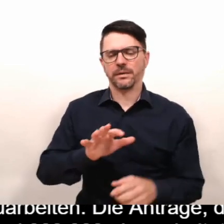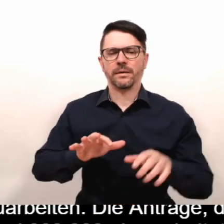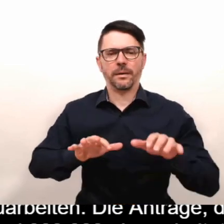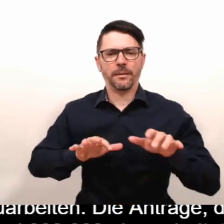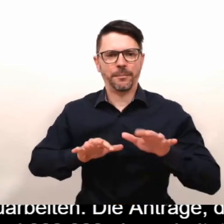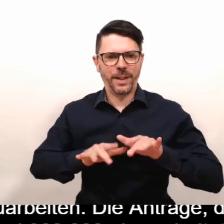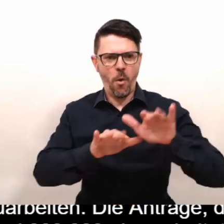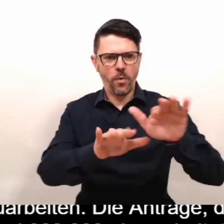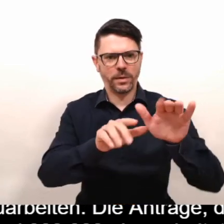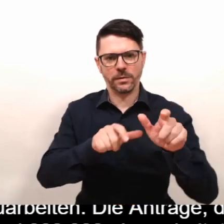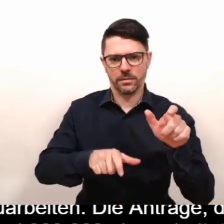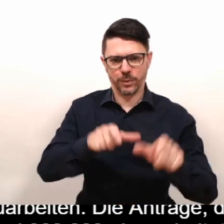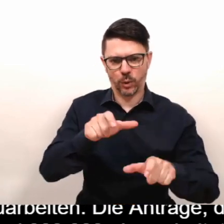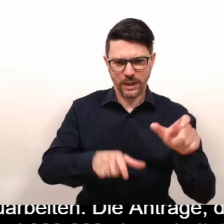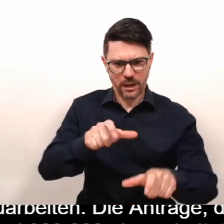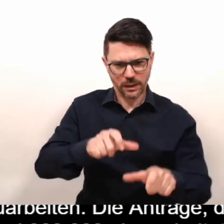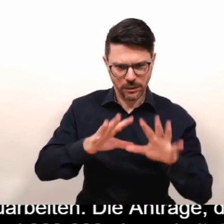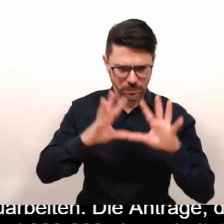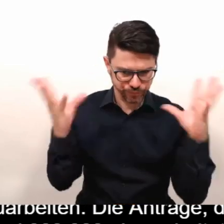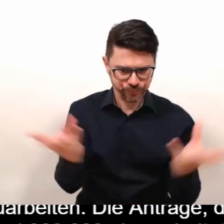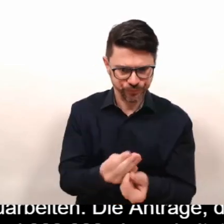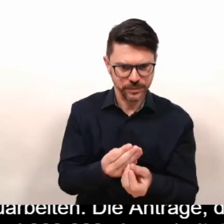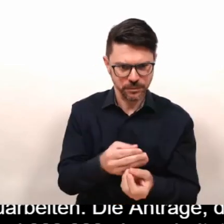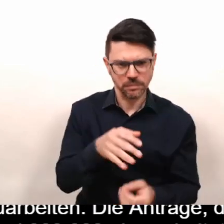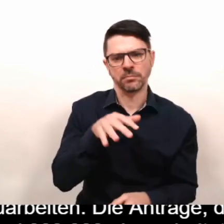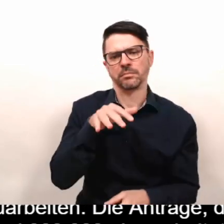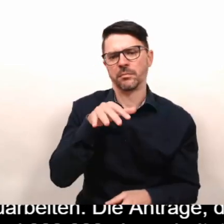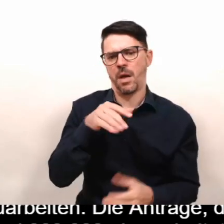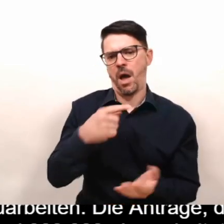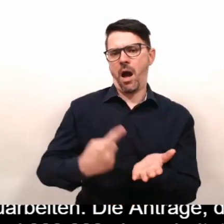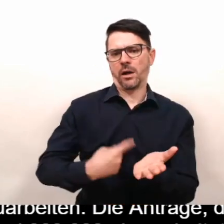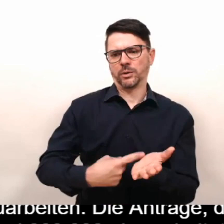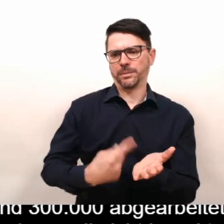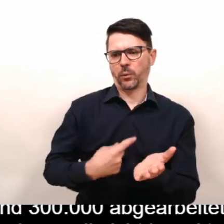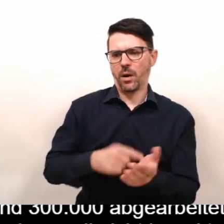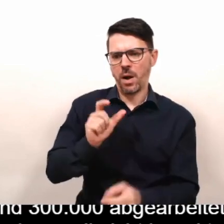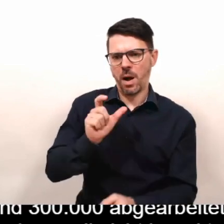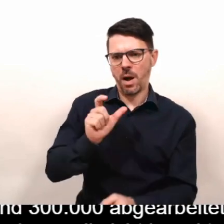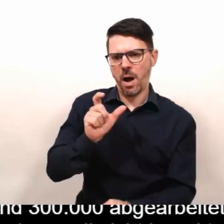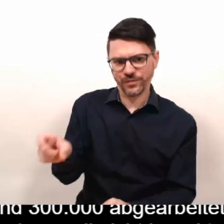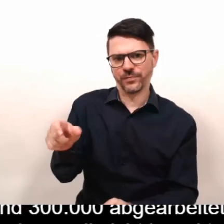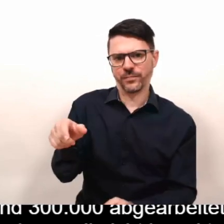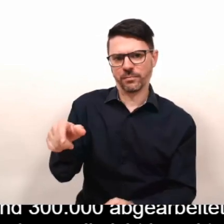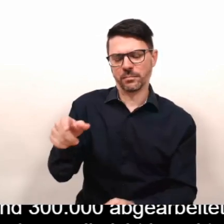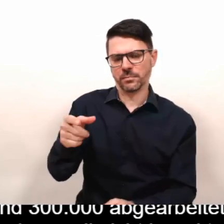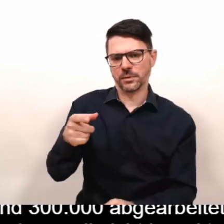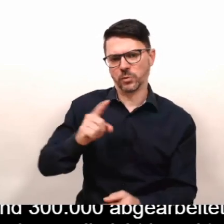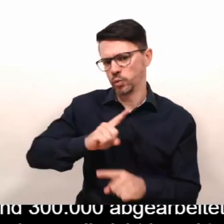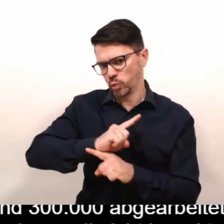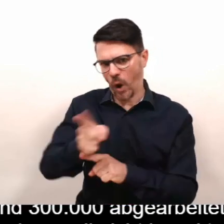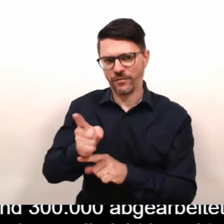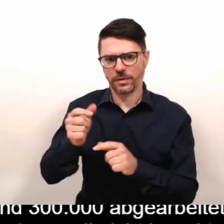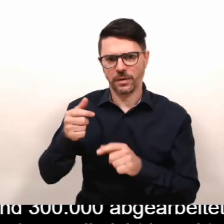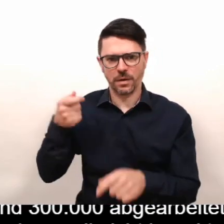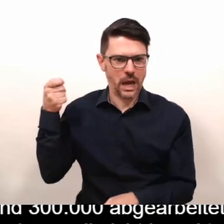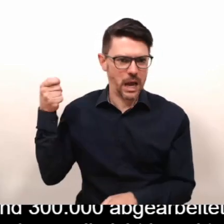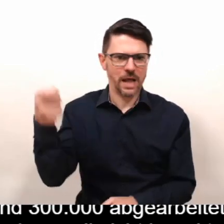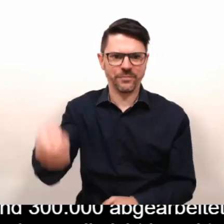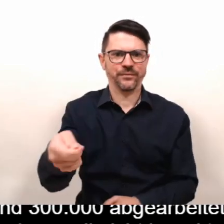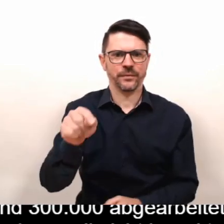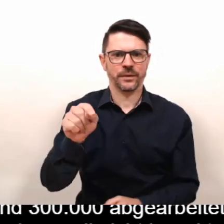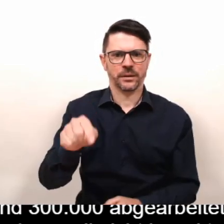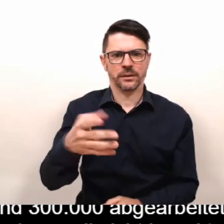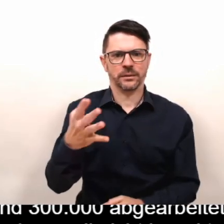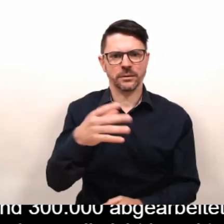ab Antragstellungsdatum voraussichtlich in betriebsgefährdende Liquiditätsengpässe kommen.